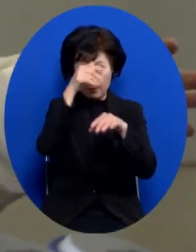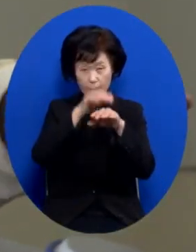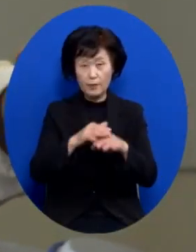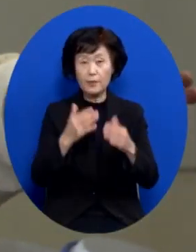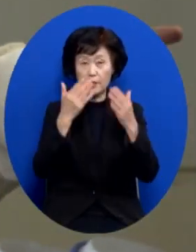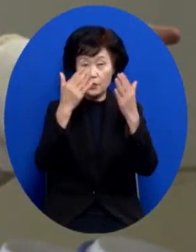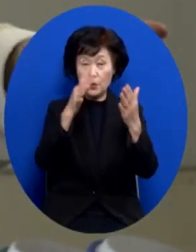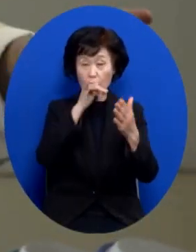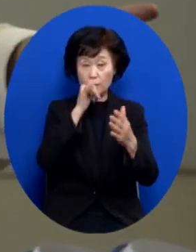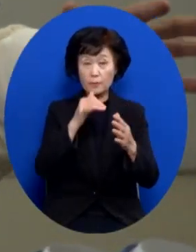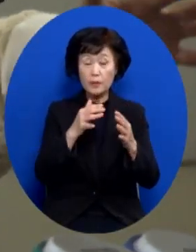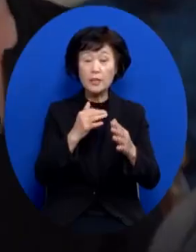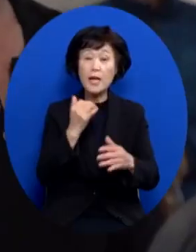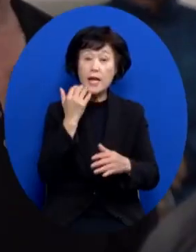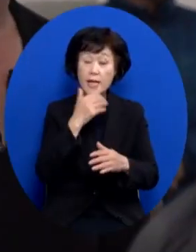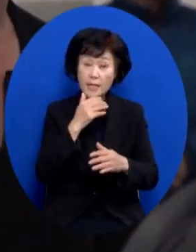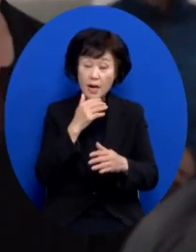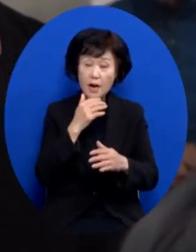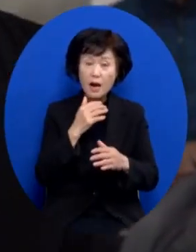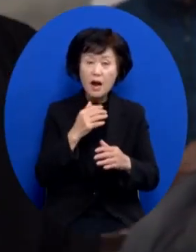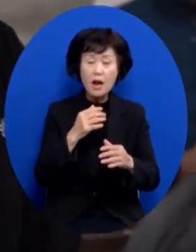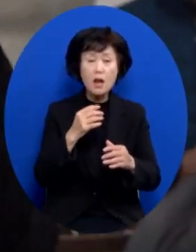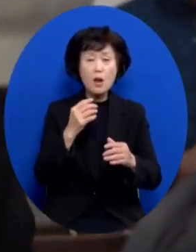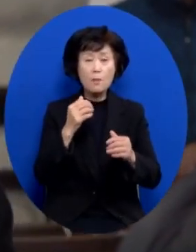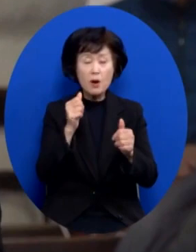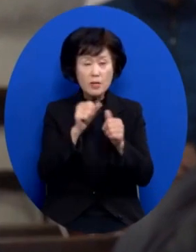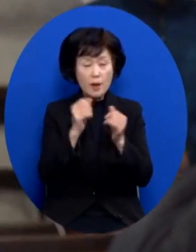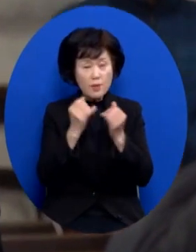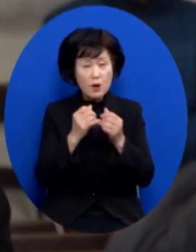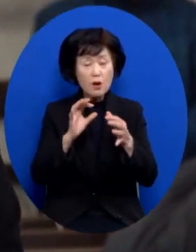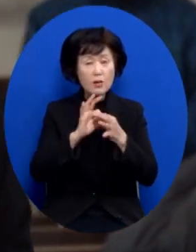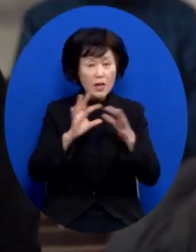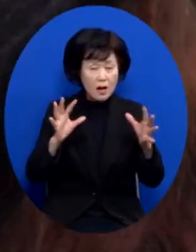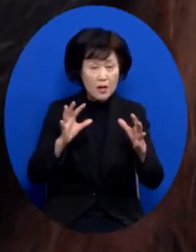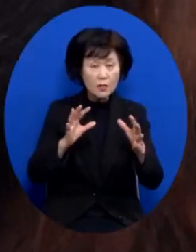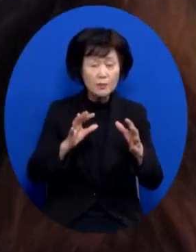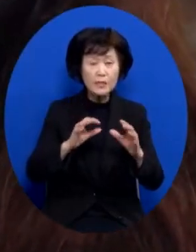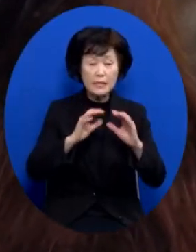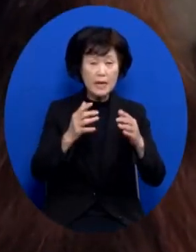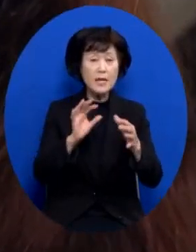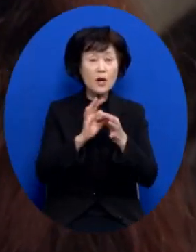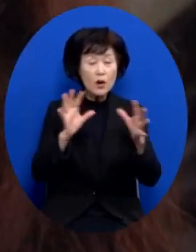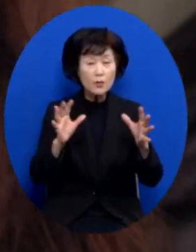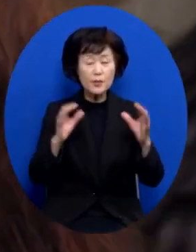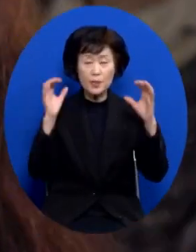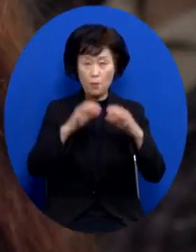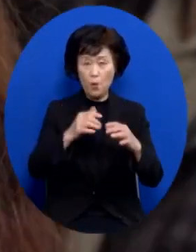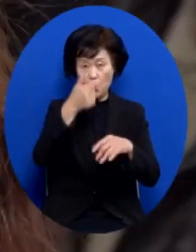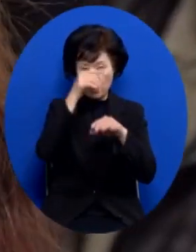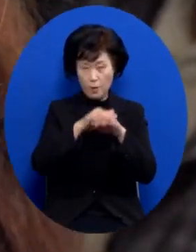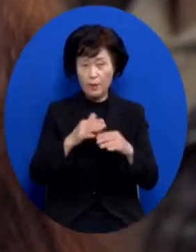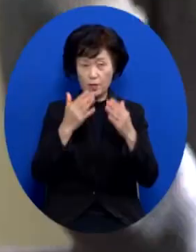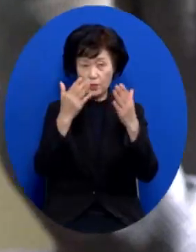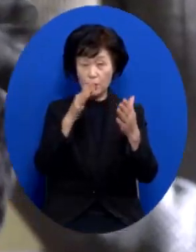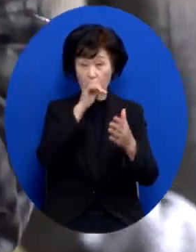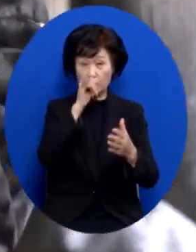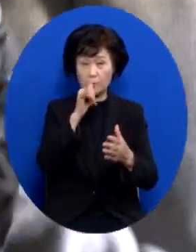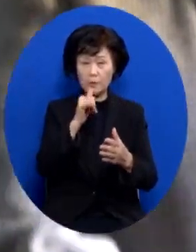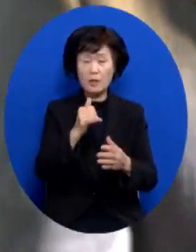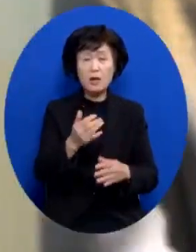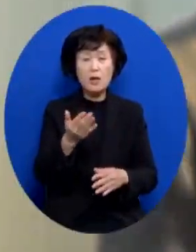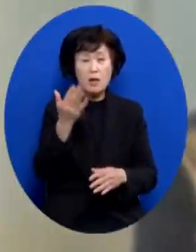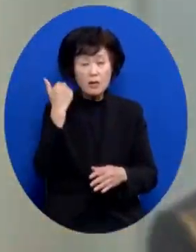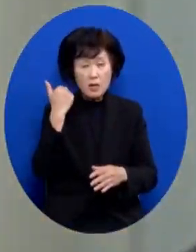인종, 출신, 성별과 관계없이 복음 안에서 하나 된 공동체의 모습이지만 한때 교회는 쇠퇴